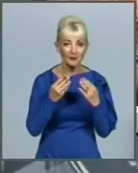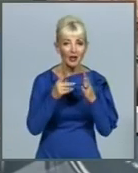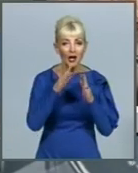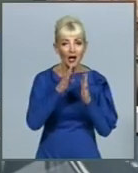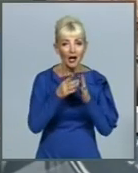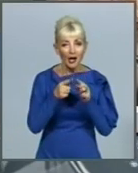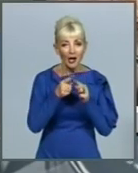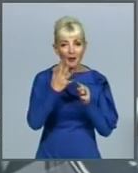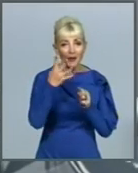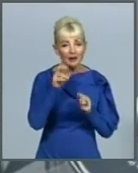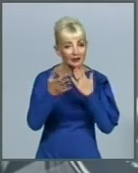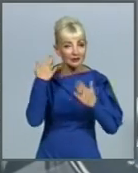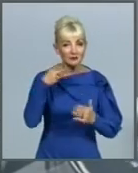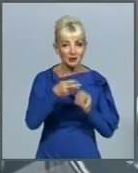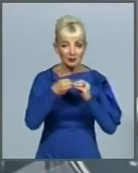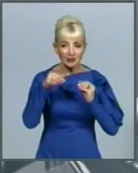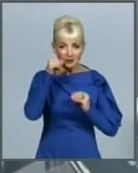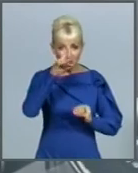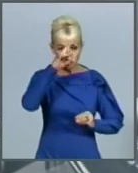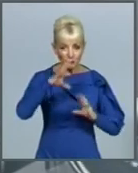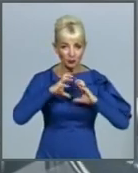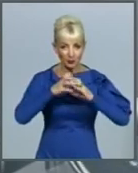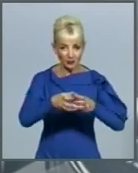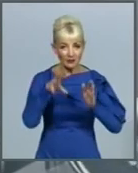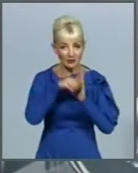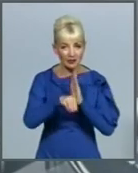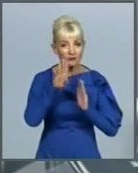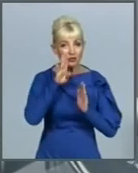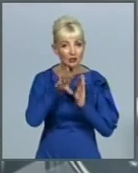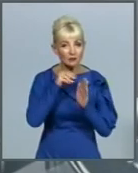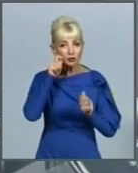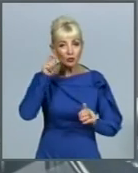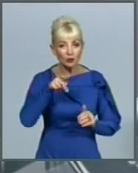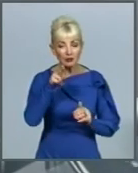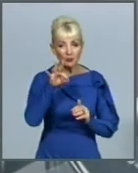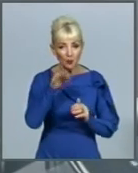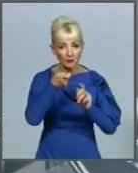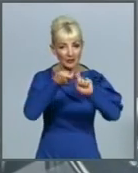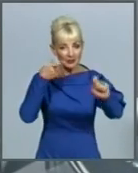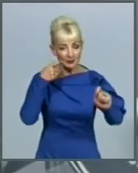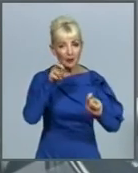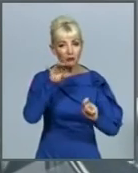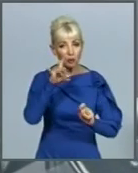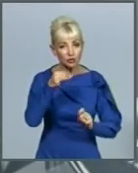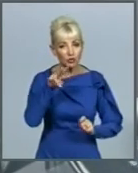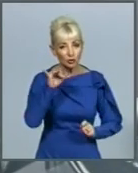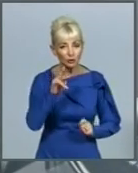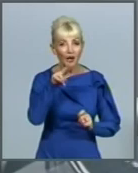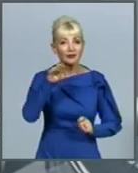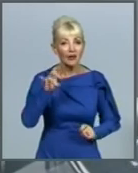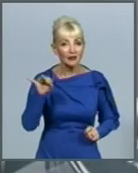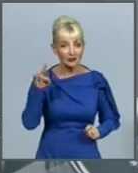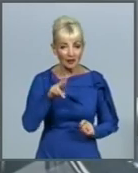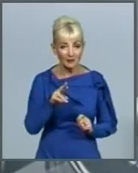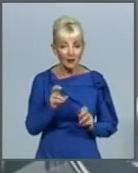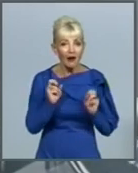2015 году, вы стали чемпионкой мира в составе женской сборной Украины по стрельбе из блочного лука. Это проходило в Дании. Вот за счет